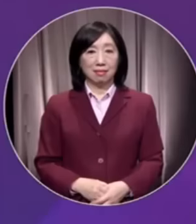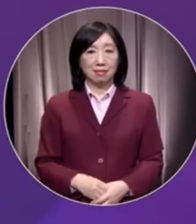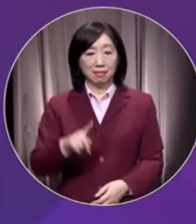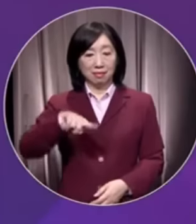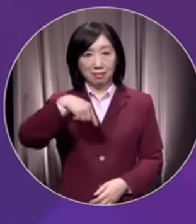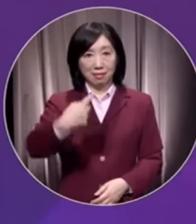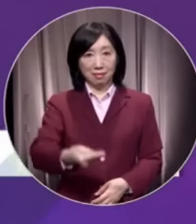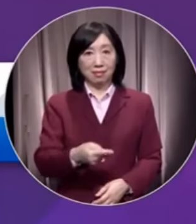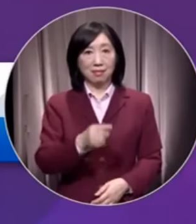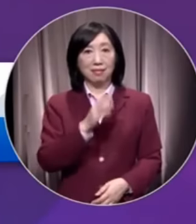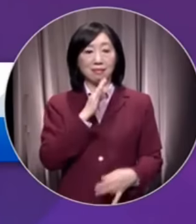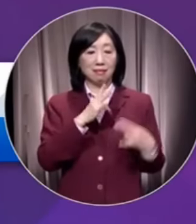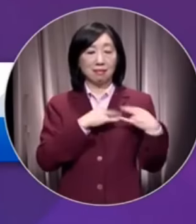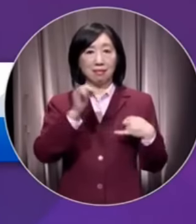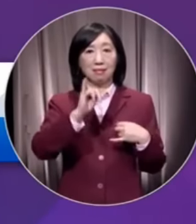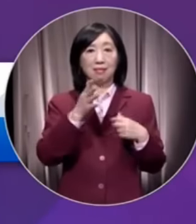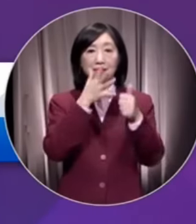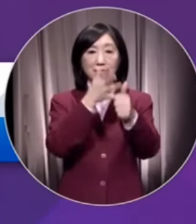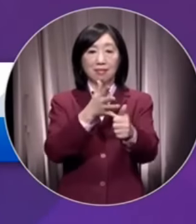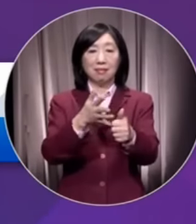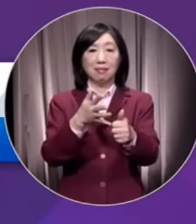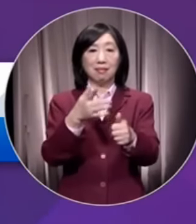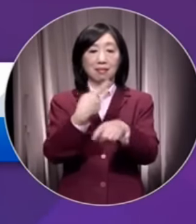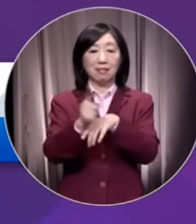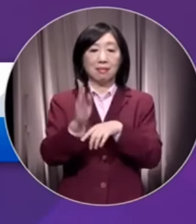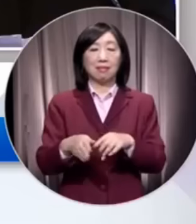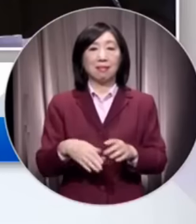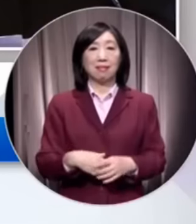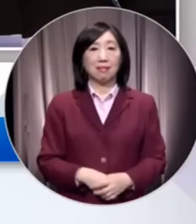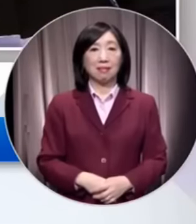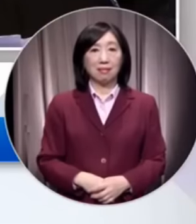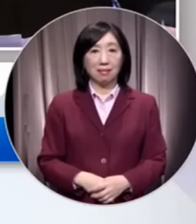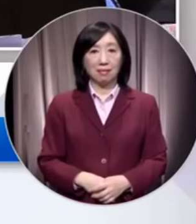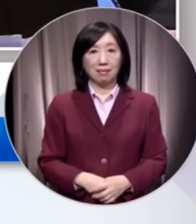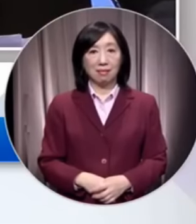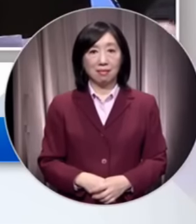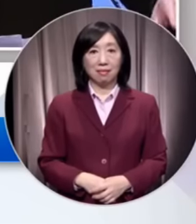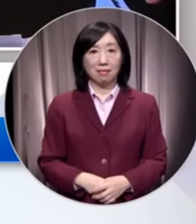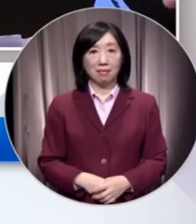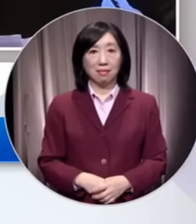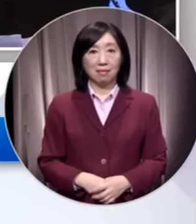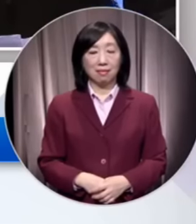接下来请蔡英文女士提问，时间1分半。